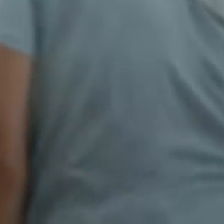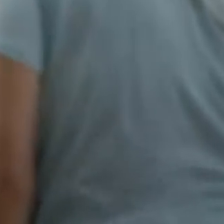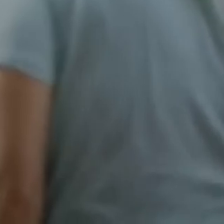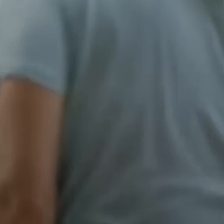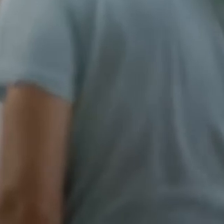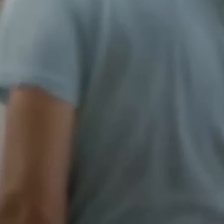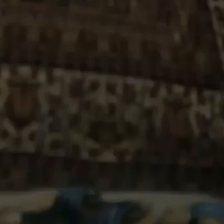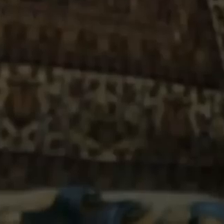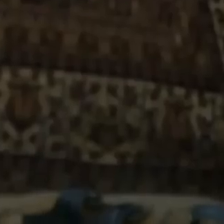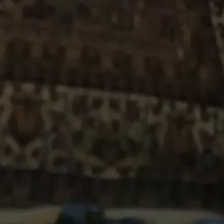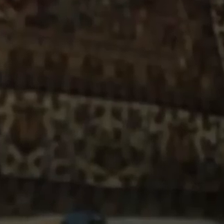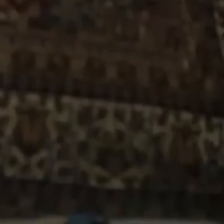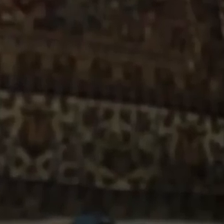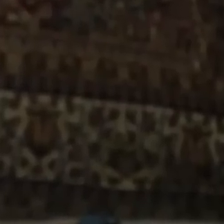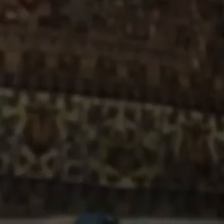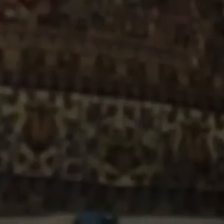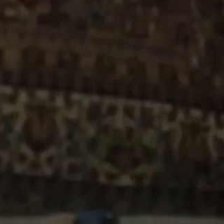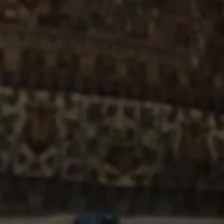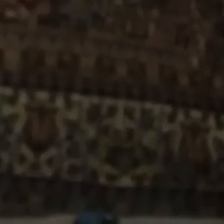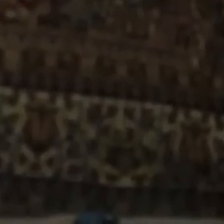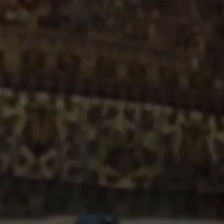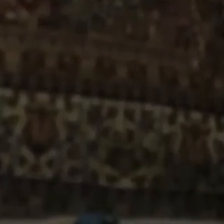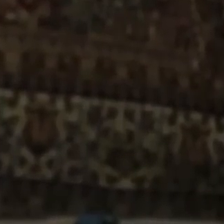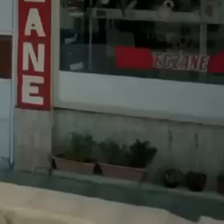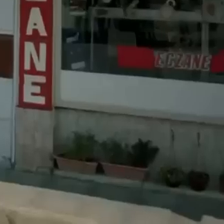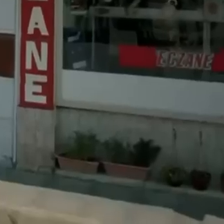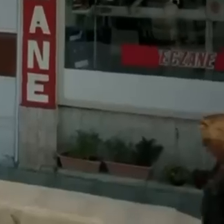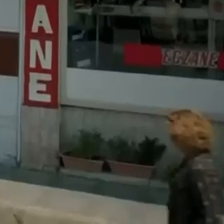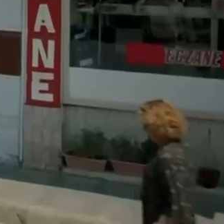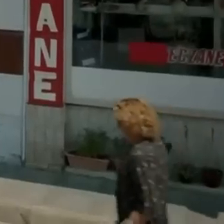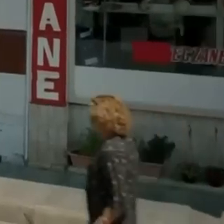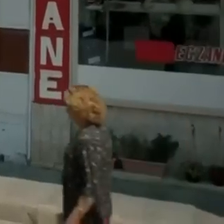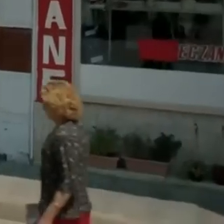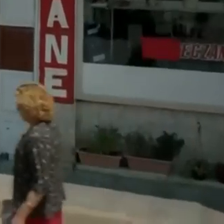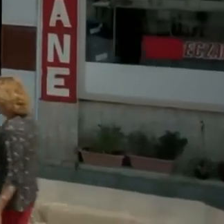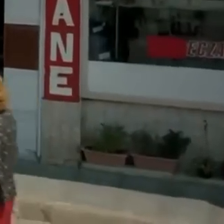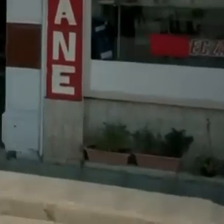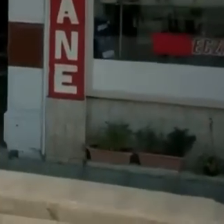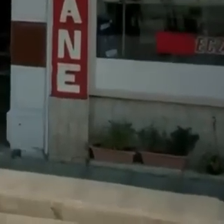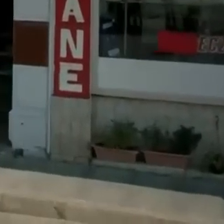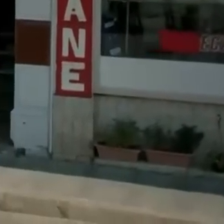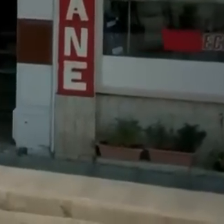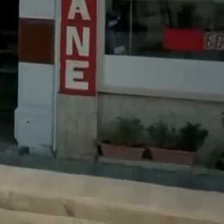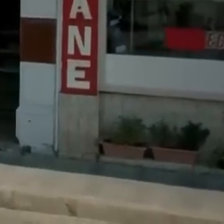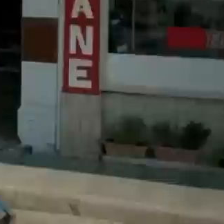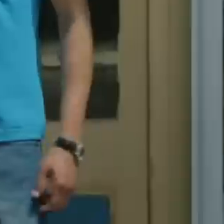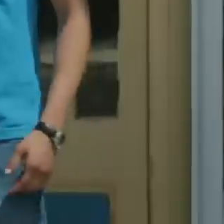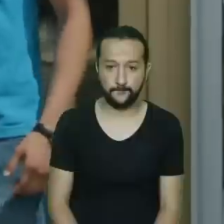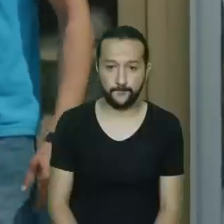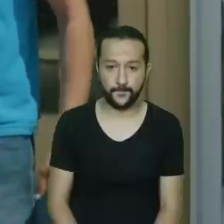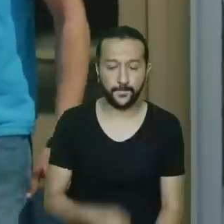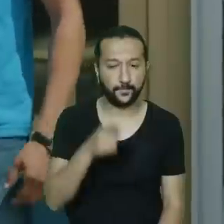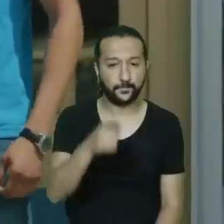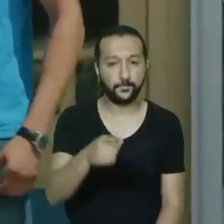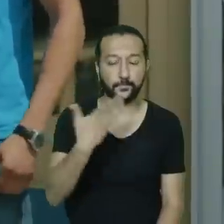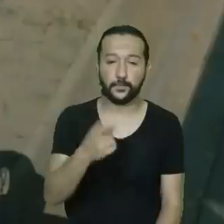Gülenay göz ucuyla Zümrüt'ü süzerken Zümrüt yüzünde gizli bir tebessümle yavaş yavaş halıyı fırçaladı. Radyonun önü. İsmail binadan çıktı. Motoru